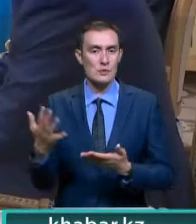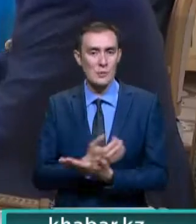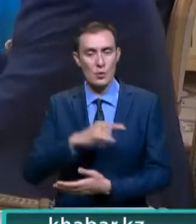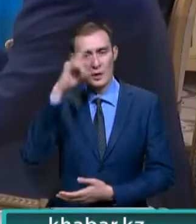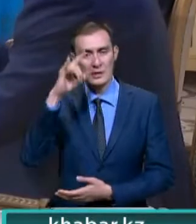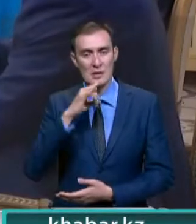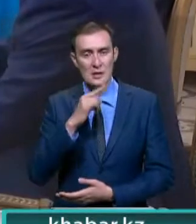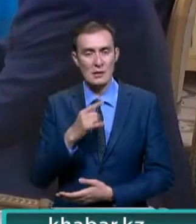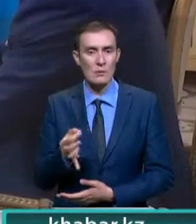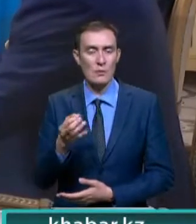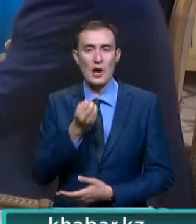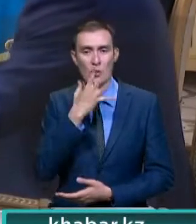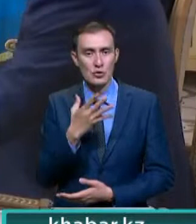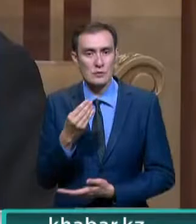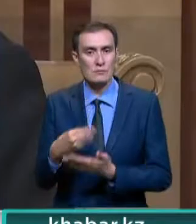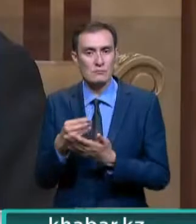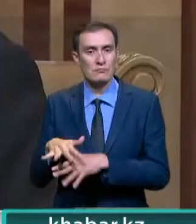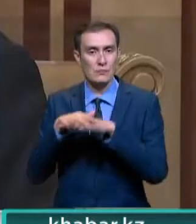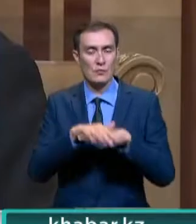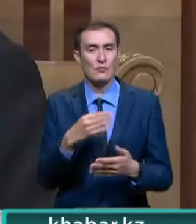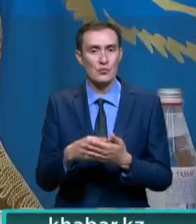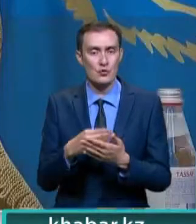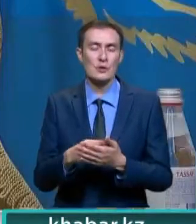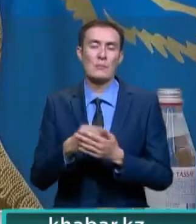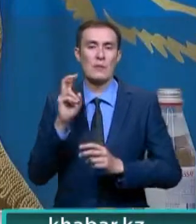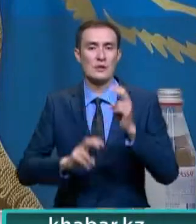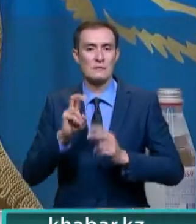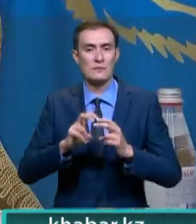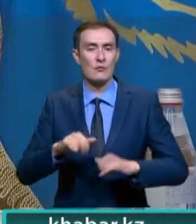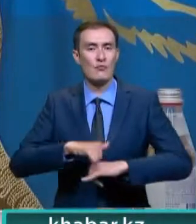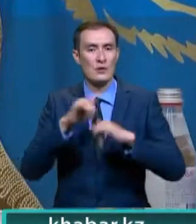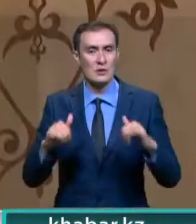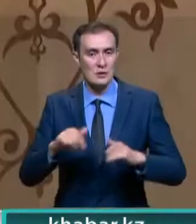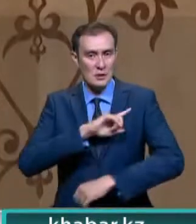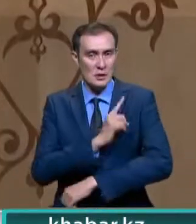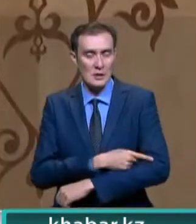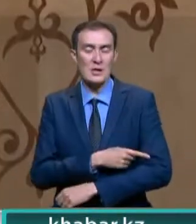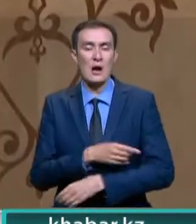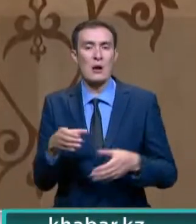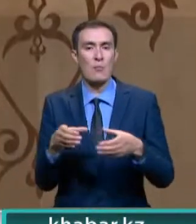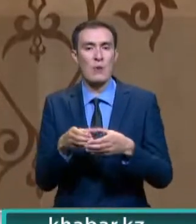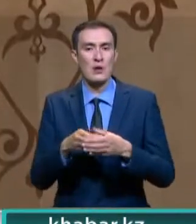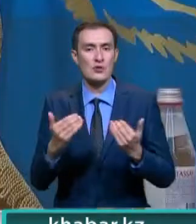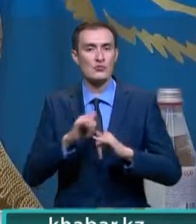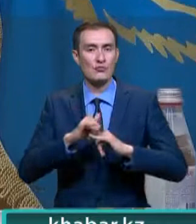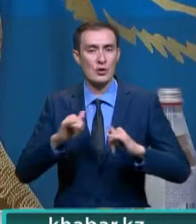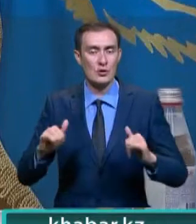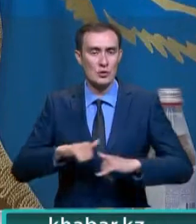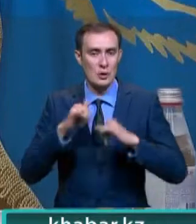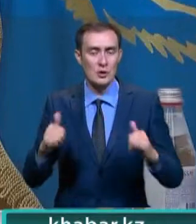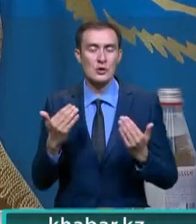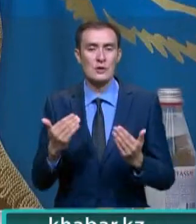получил солидные отчисления в бюджет, производство увеличилось, компания увеличилась. Сейчас вот